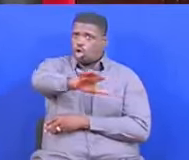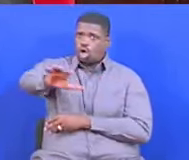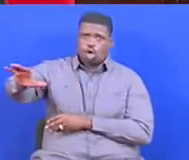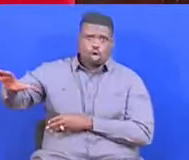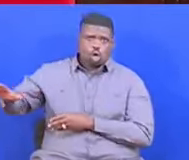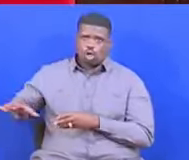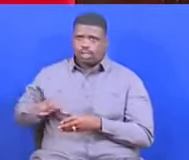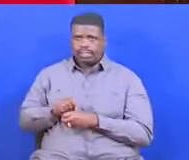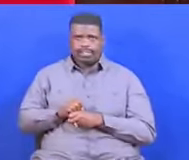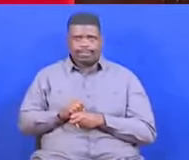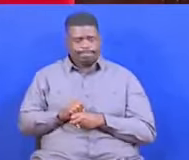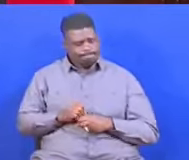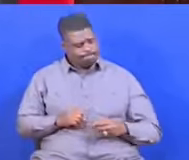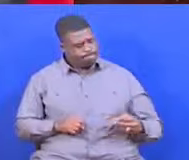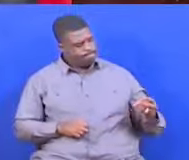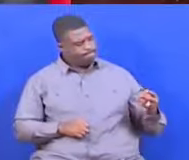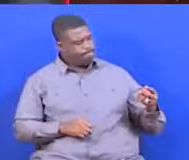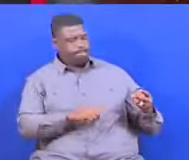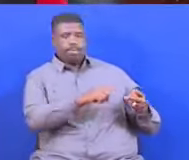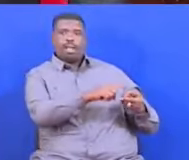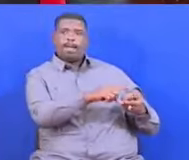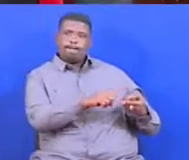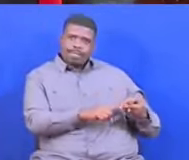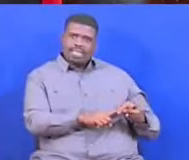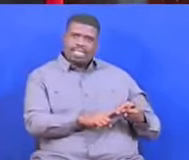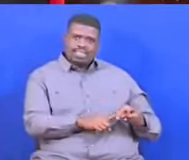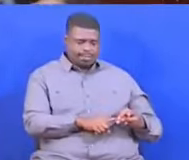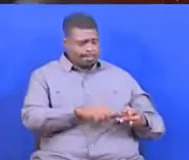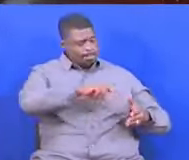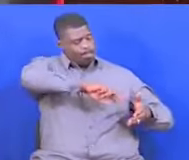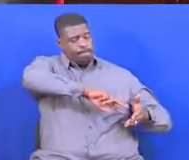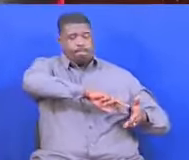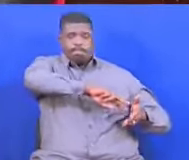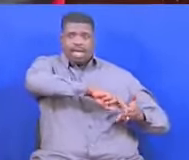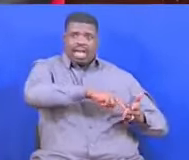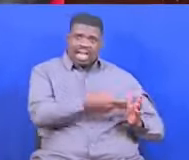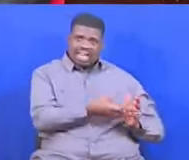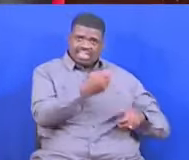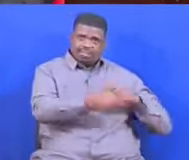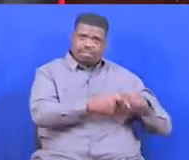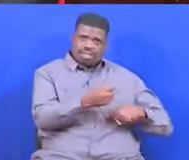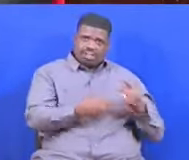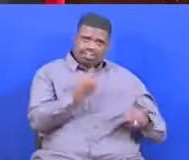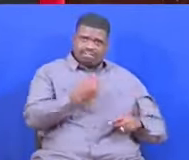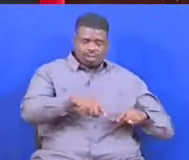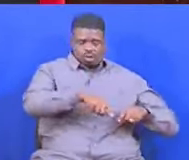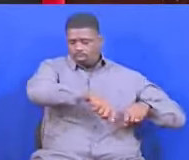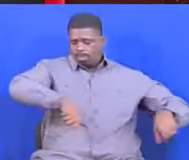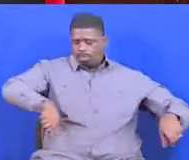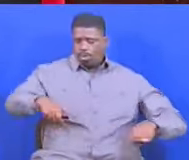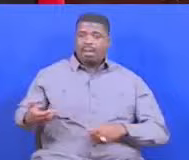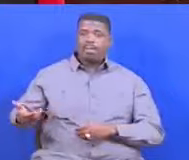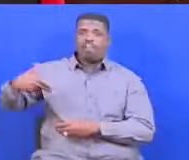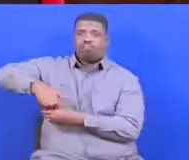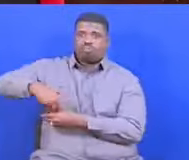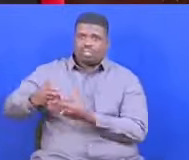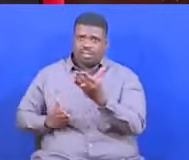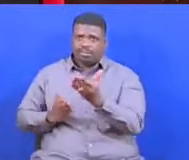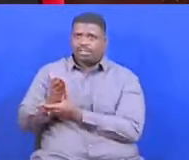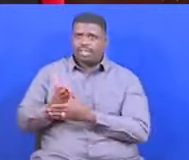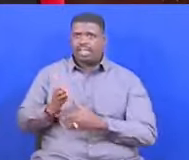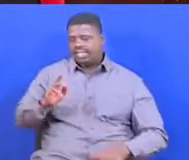Pili, Mheshimiwa Speaker, kuna miradi ya mkakati kama bomba la mafuta inapita Kiteto karibu kwa kilomita